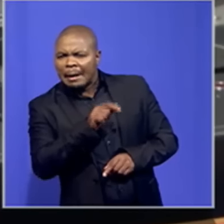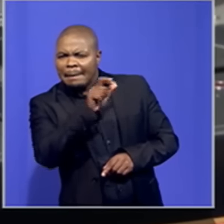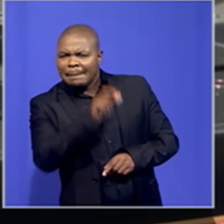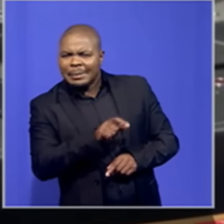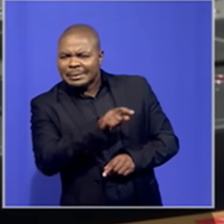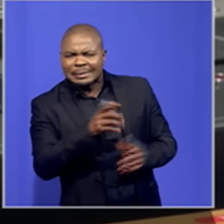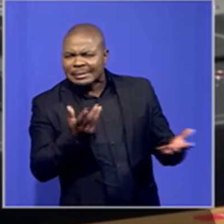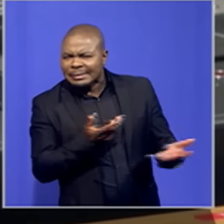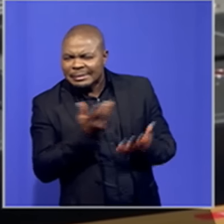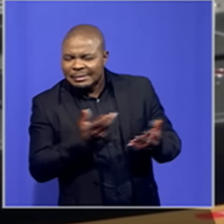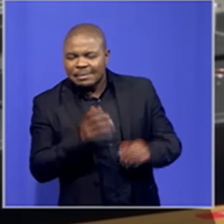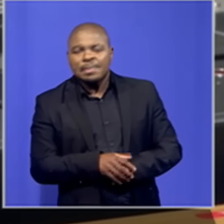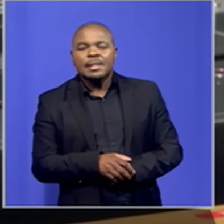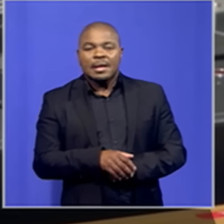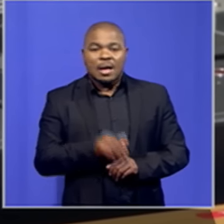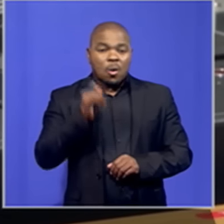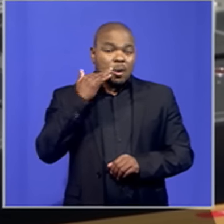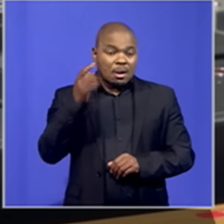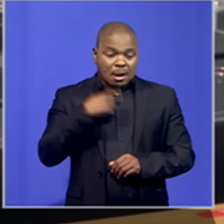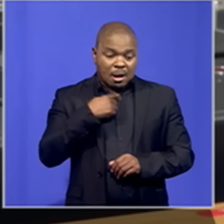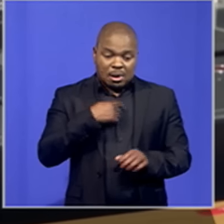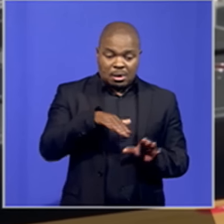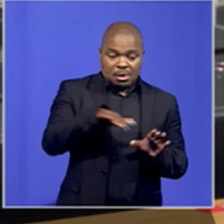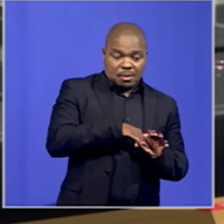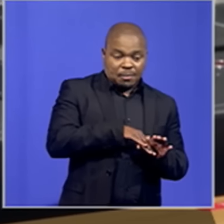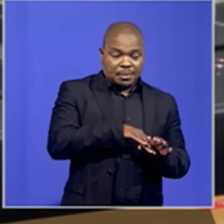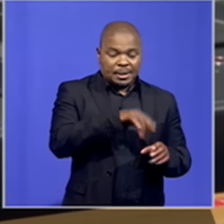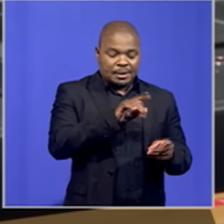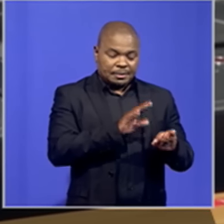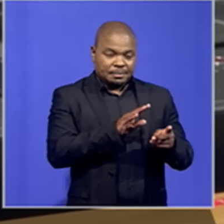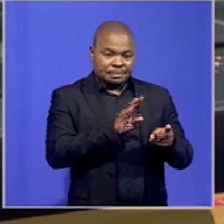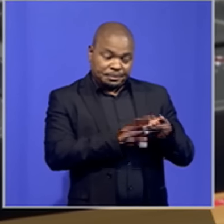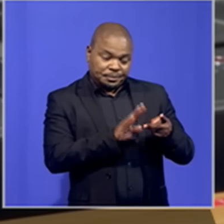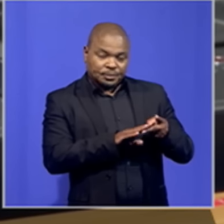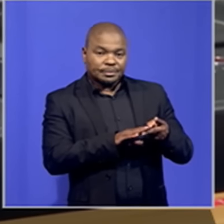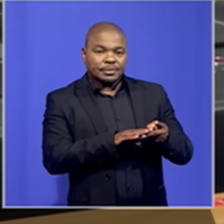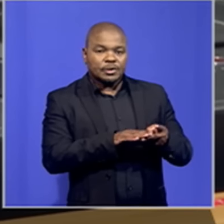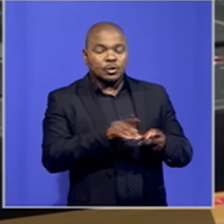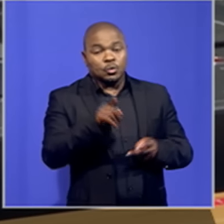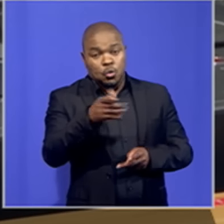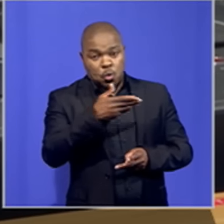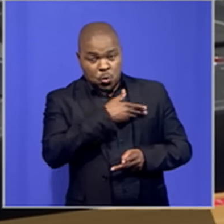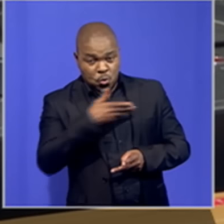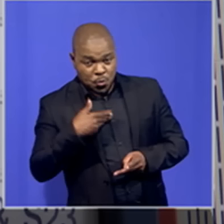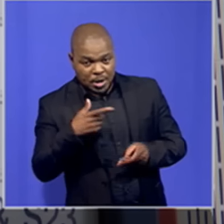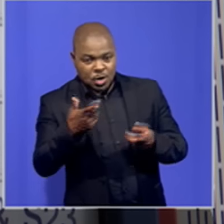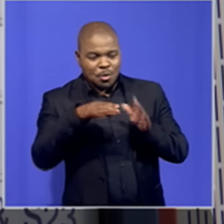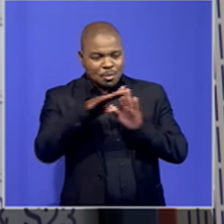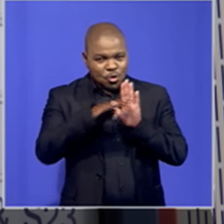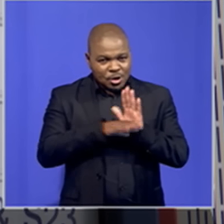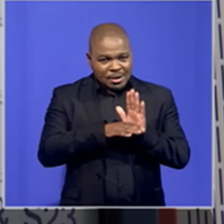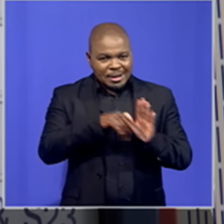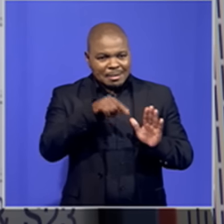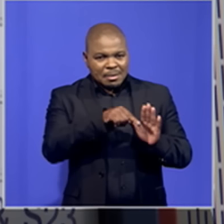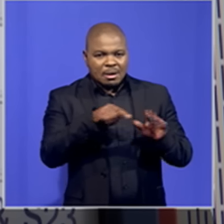tsa go tshwana le tseo ha o tla o so sa bobedi binna gore o mosadi o dira thulaganyo tse